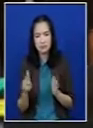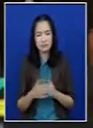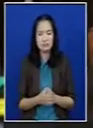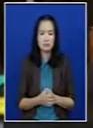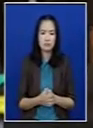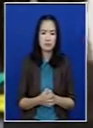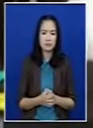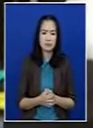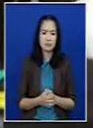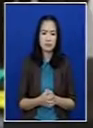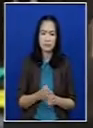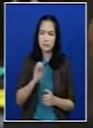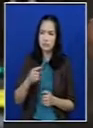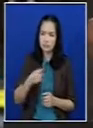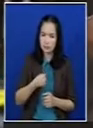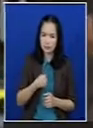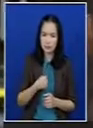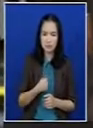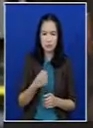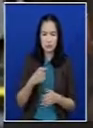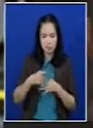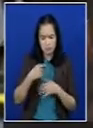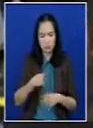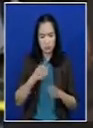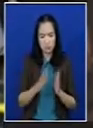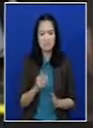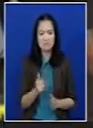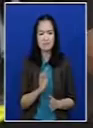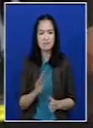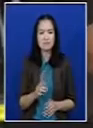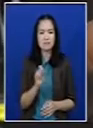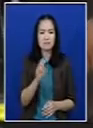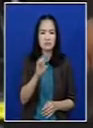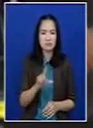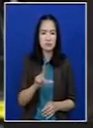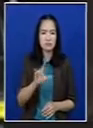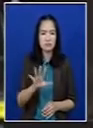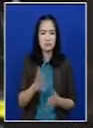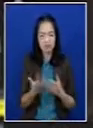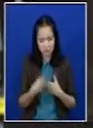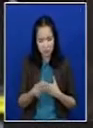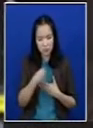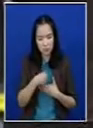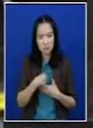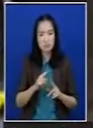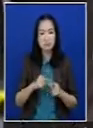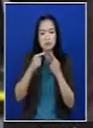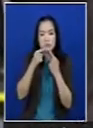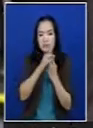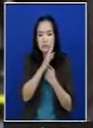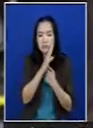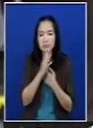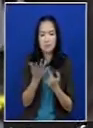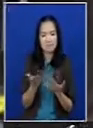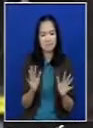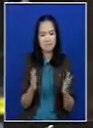อ้างถึงตัวท่านเองนะคะบอกพลเอกไพบูลย์ไม่ใช่คนดีเท่าไหร่แค่คนถือศีล5ถือได้บ้างถือไม่ได้บ้างแต่ข้อมูสาวาทาเข้า